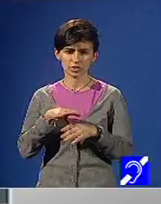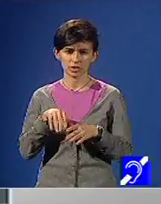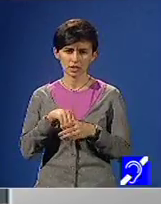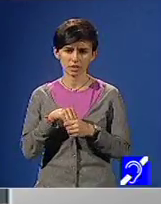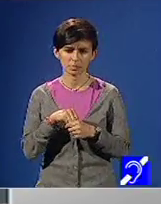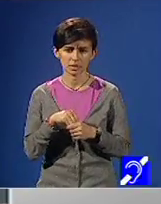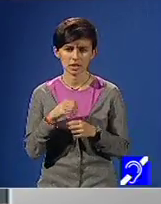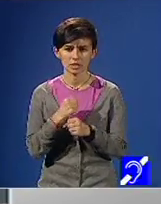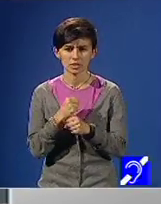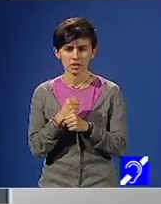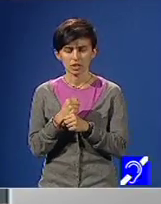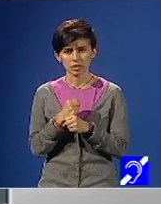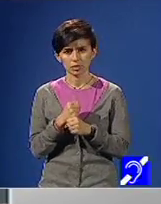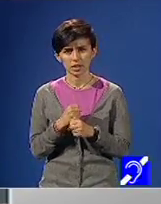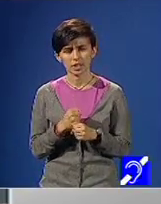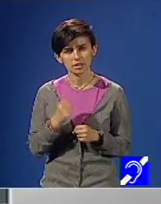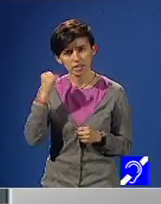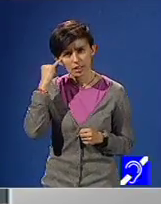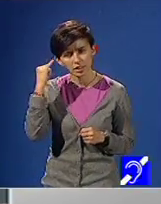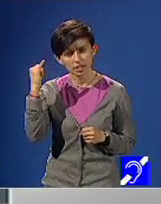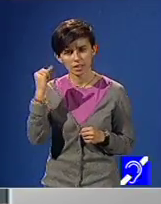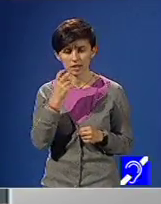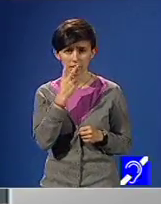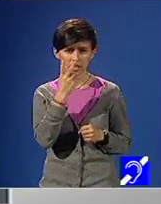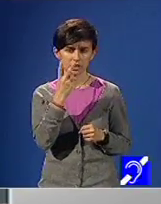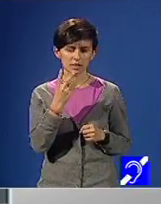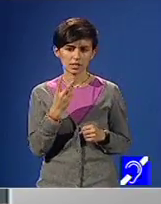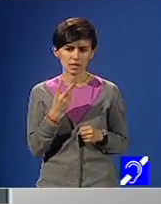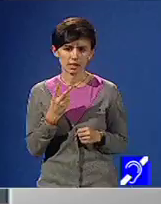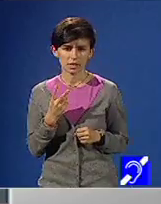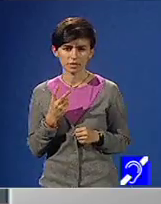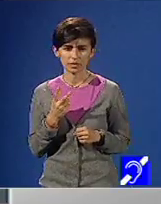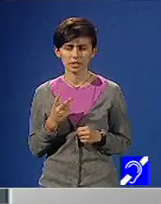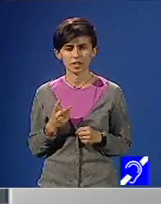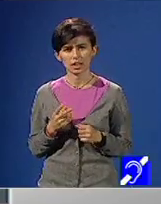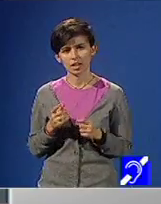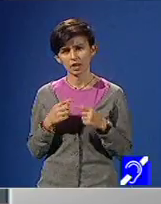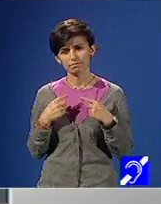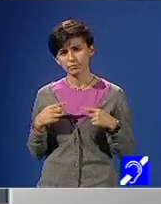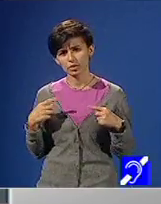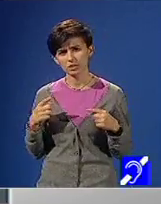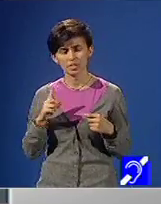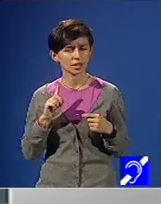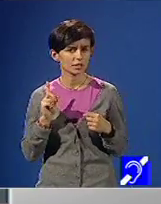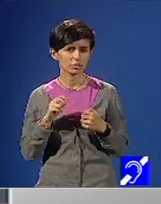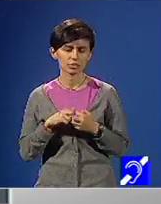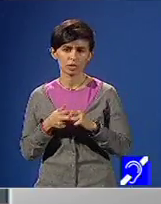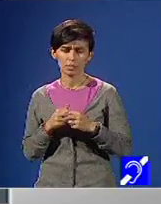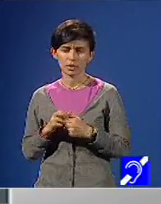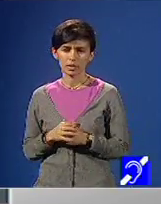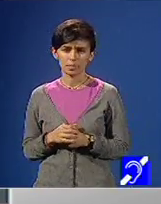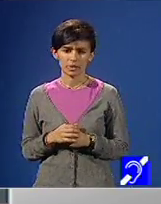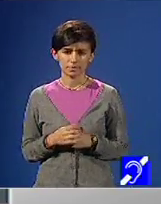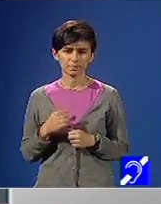lucrează spre ideea de a vedea dislexia ca pe o diferență, nu un deficit. Este pur